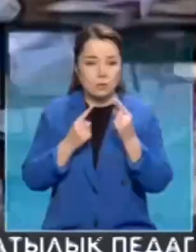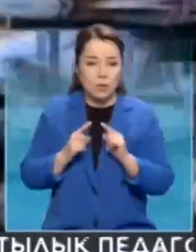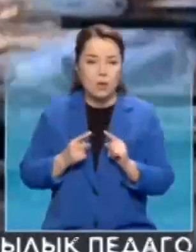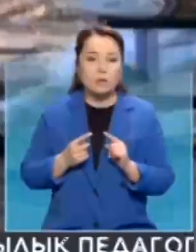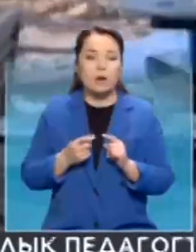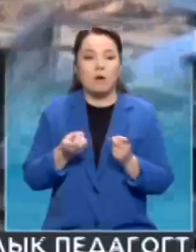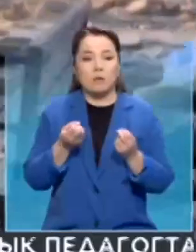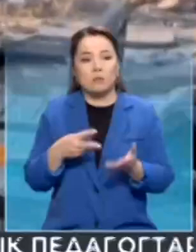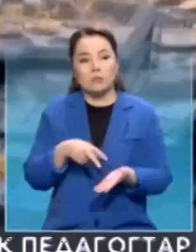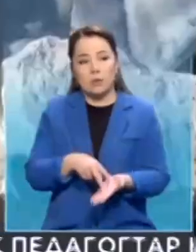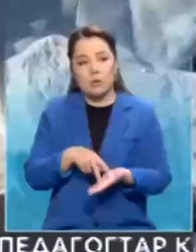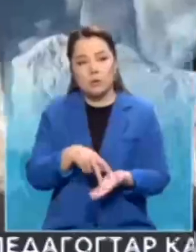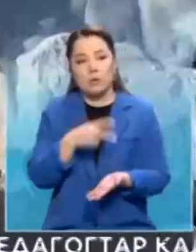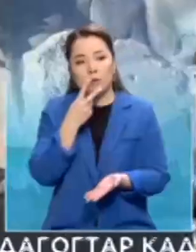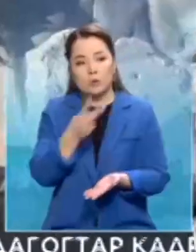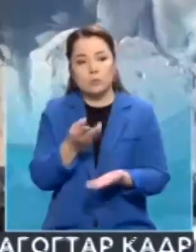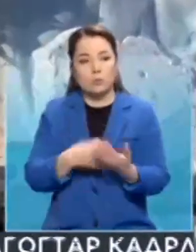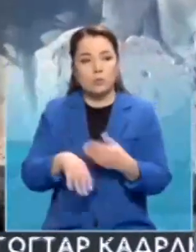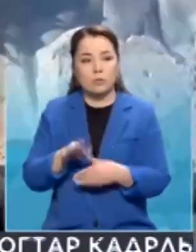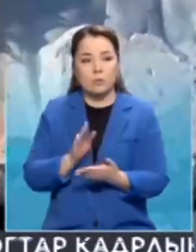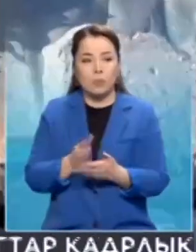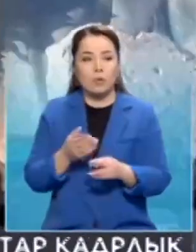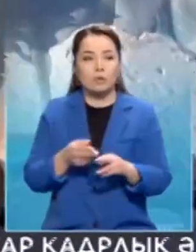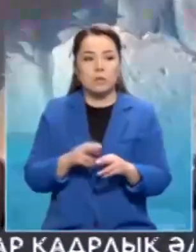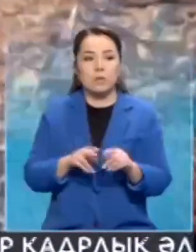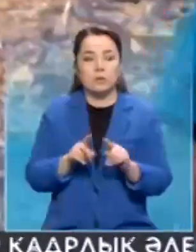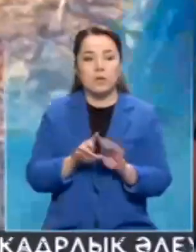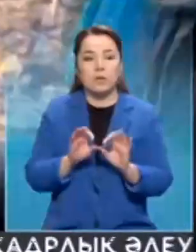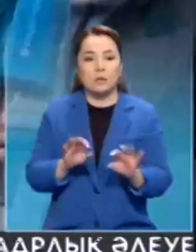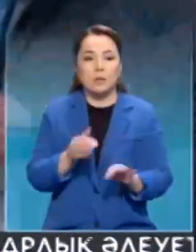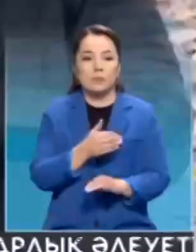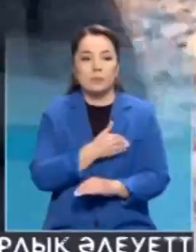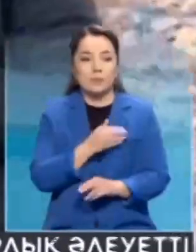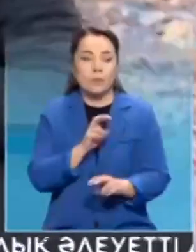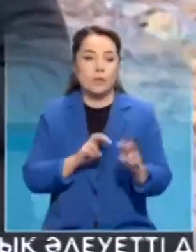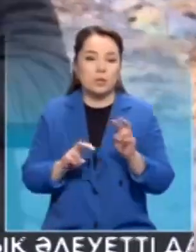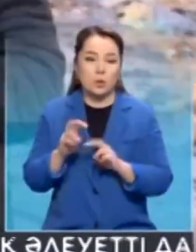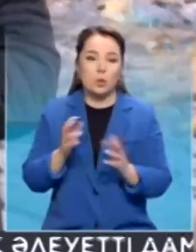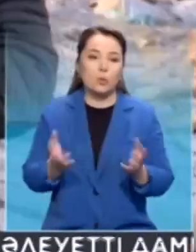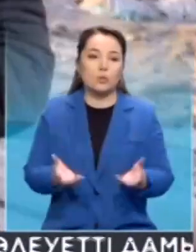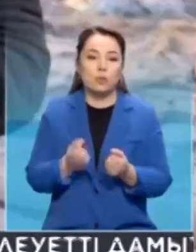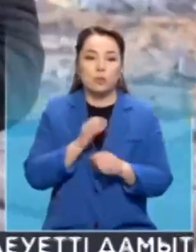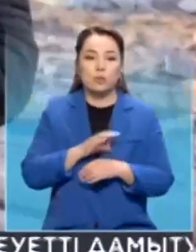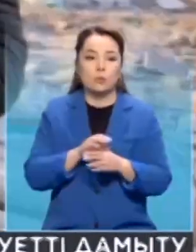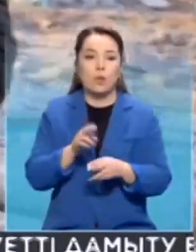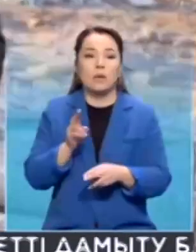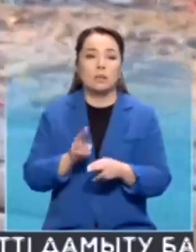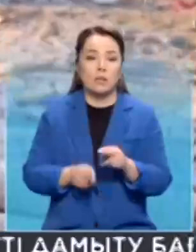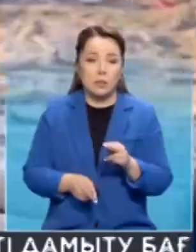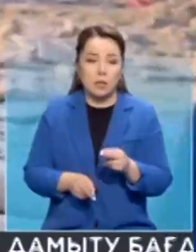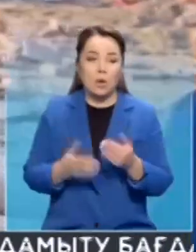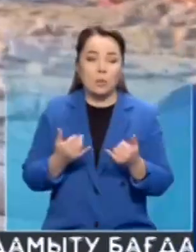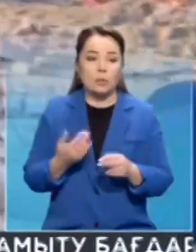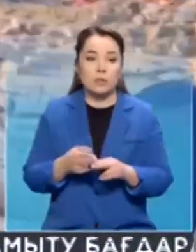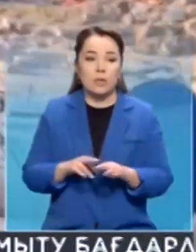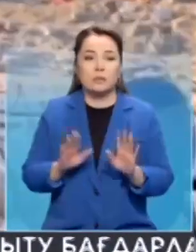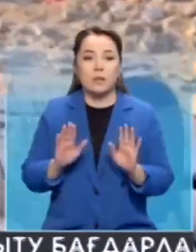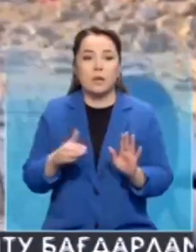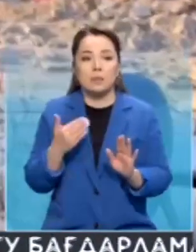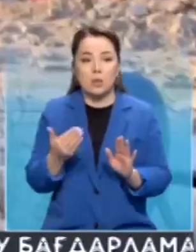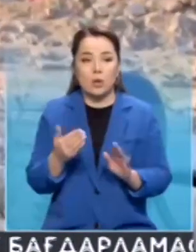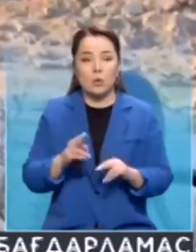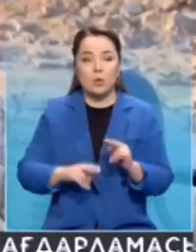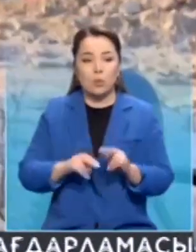біраз қарап тұрып кетті. Бұл жерде айта кетерлігі, іздестіру құтқару жұмыстары аяқталған. Сондықтан да тек қана